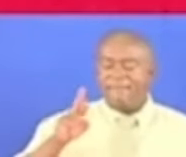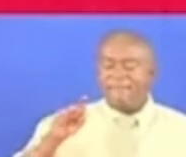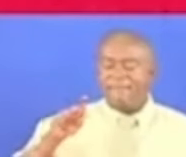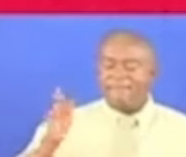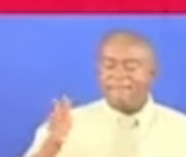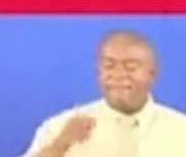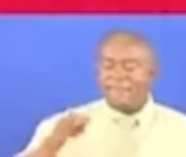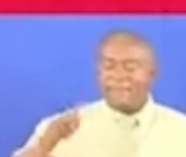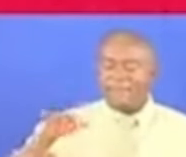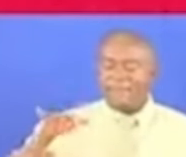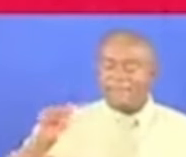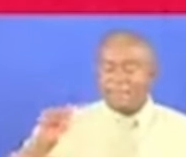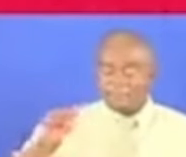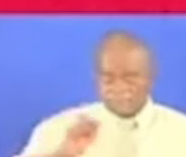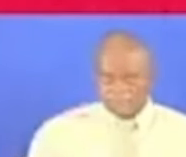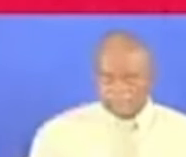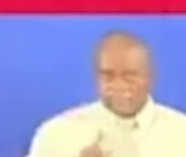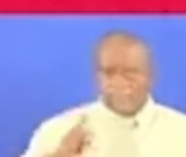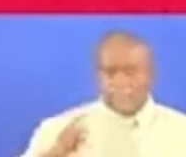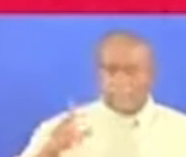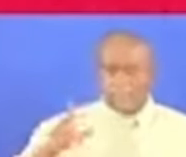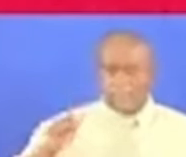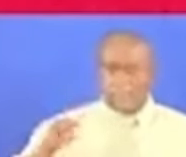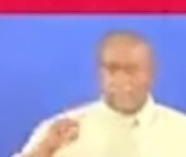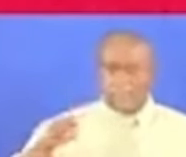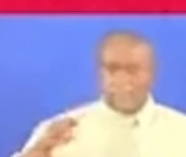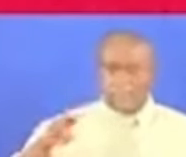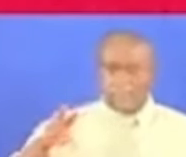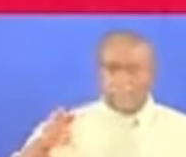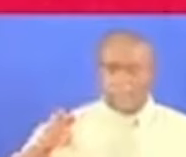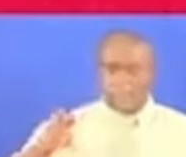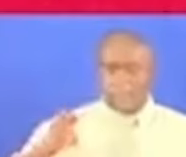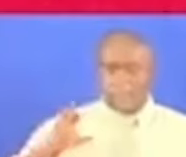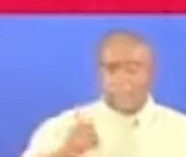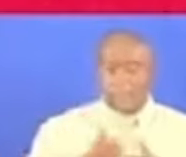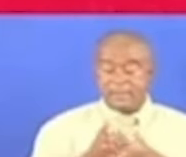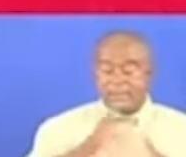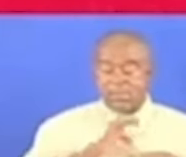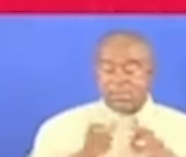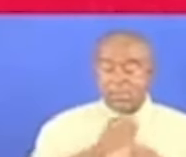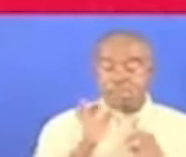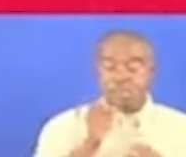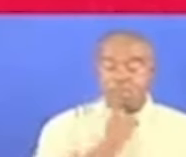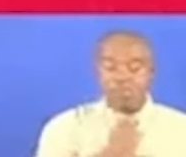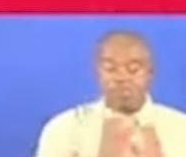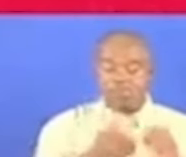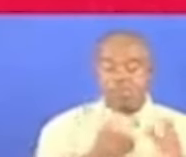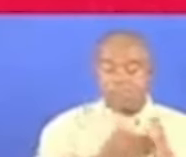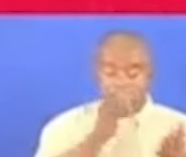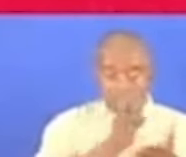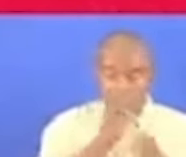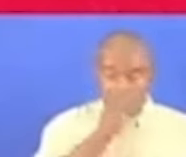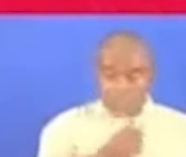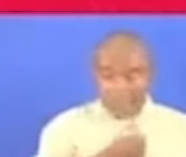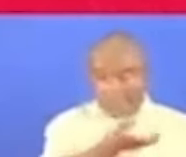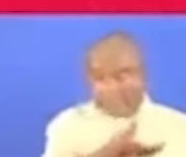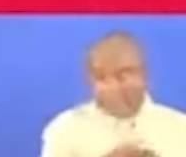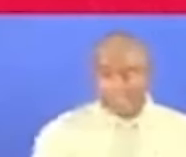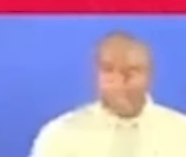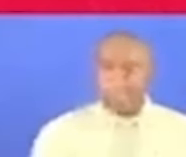mile na nug ndo William Abel kwa urati wa shul za Kama hadi kuk kamila kwa taar IFA